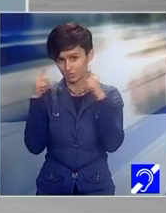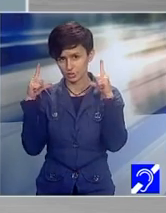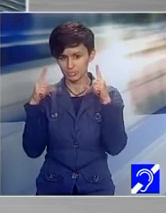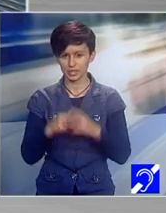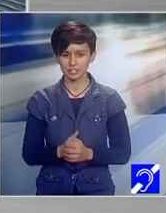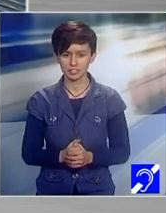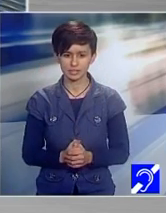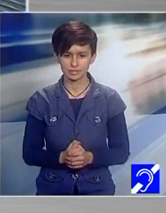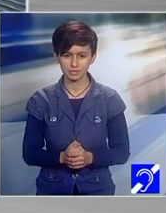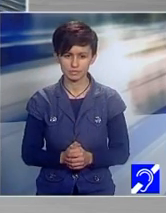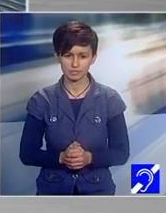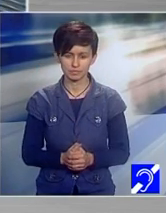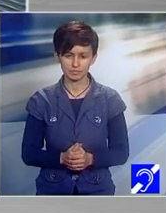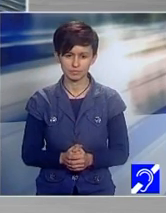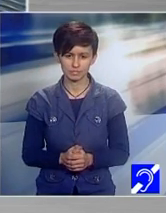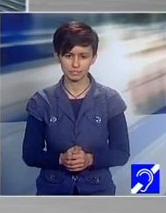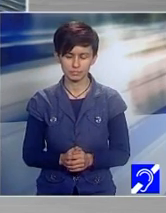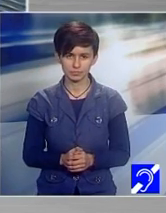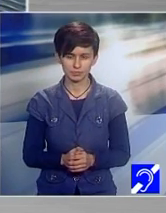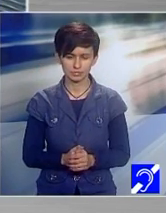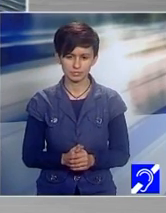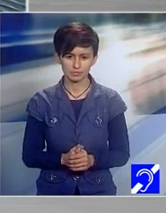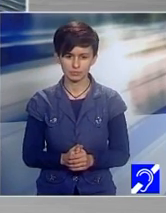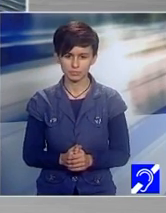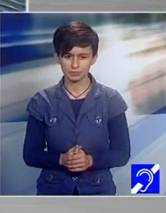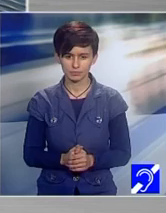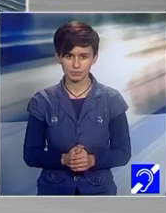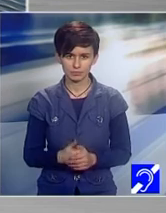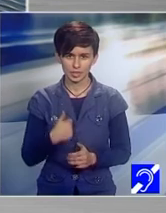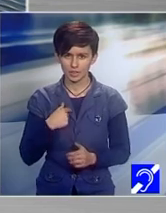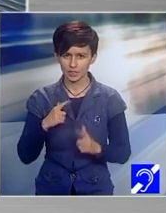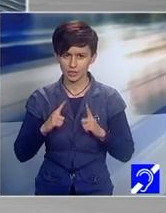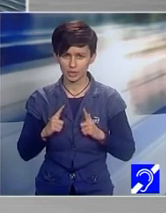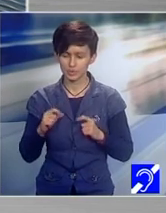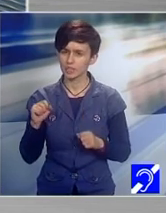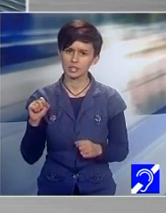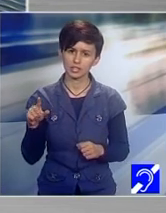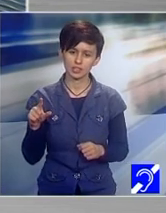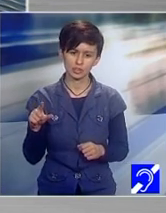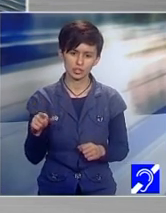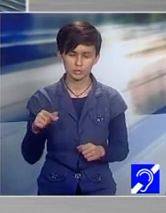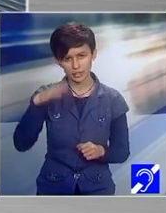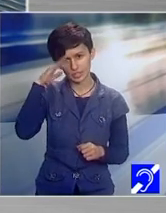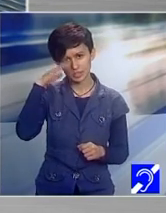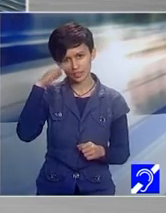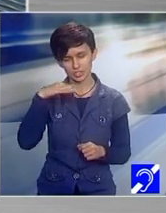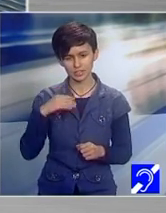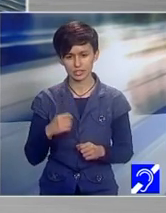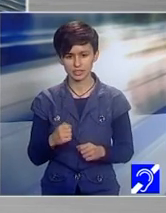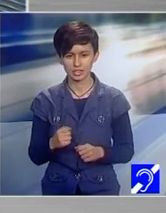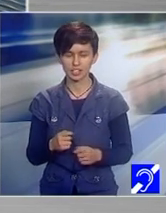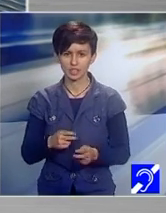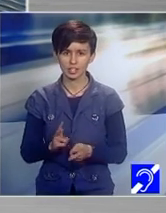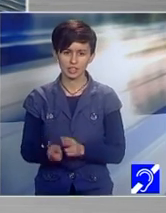Încerc să fii obiectiv pe cât posibil. Să știi că cele câte am stat 12 zile în terapie. Jurnaliștii nu știu să laude.